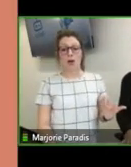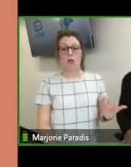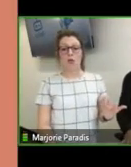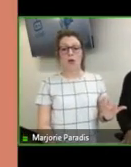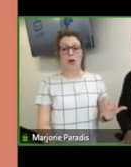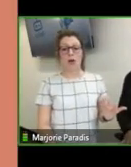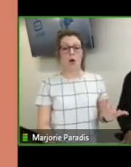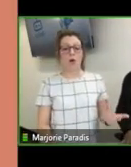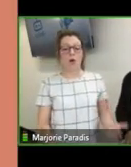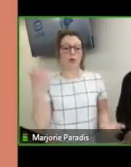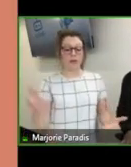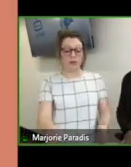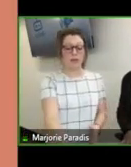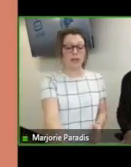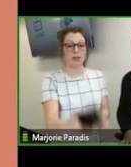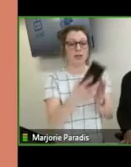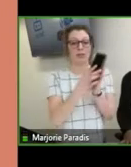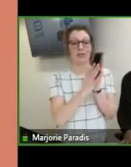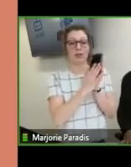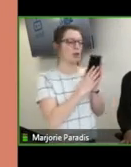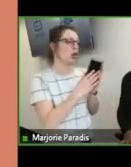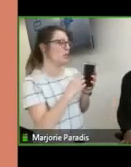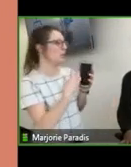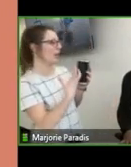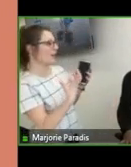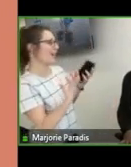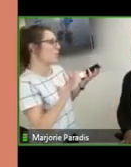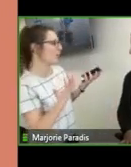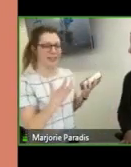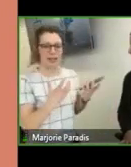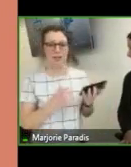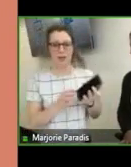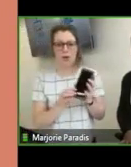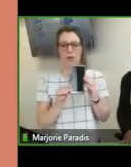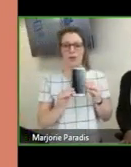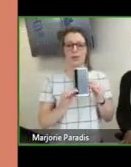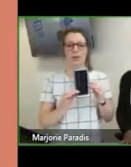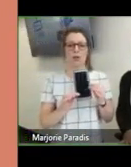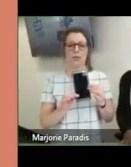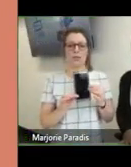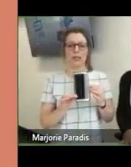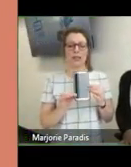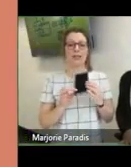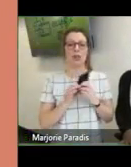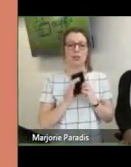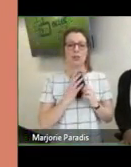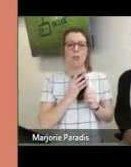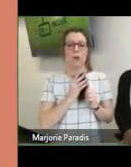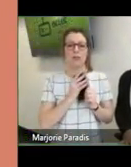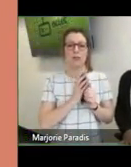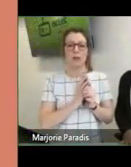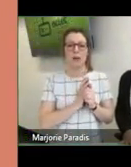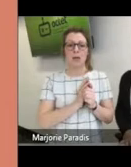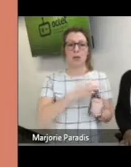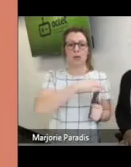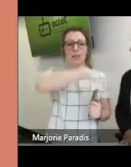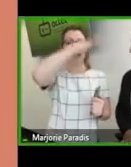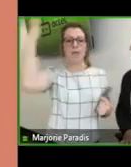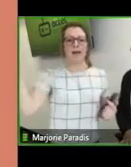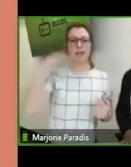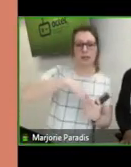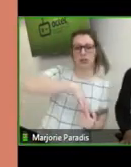moment où on a finalement le plus grand pouvoir d'action, si on veut, c'est de considérer les options possibles.